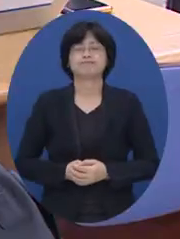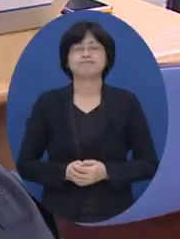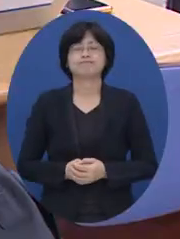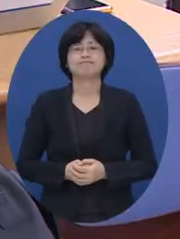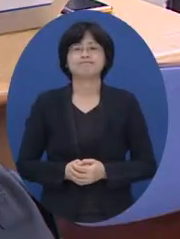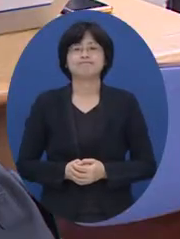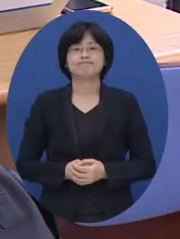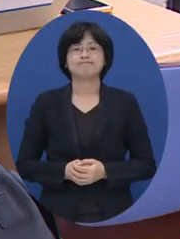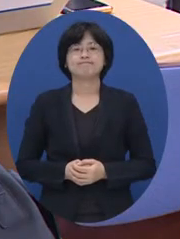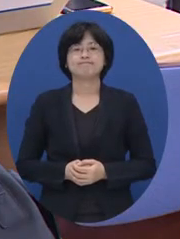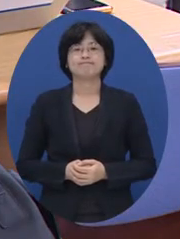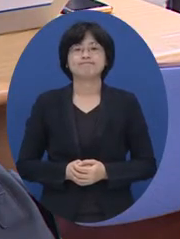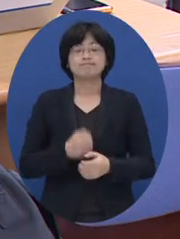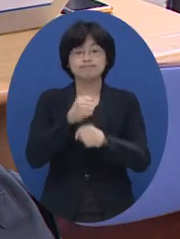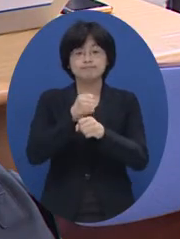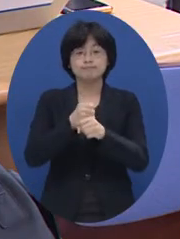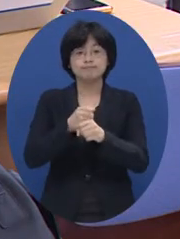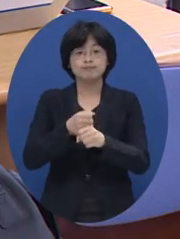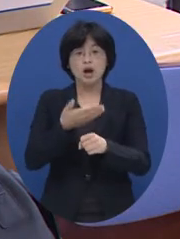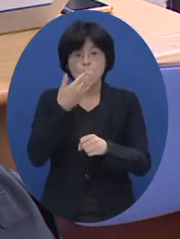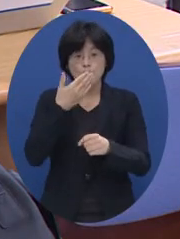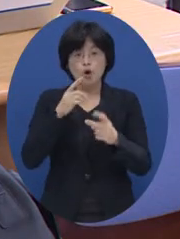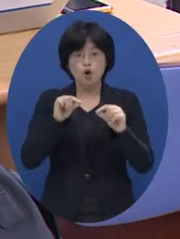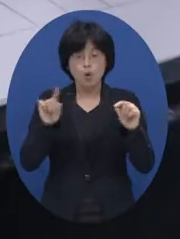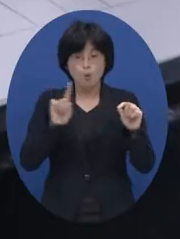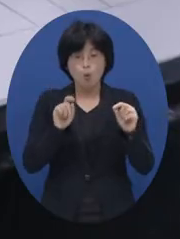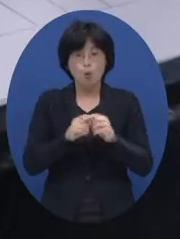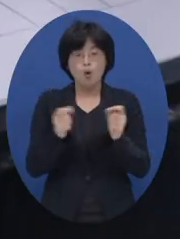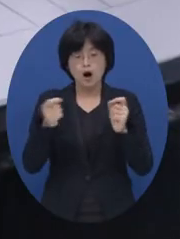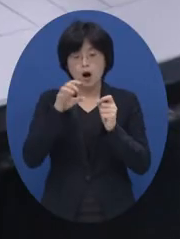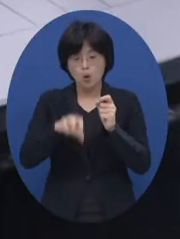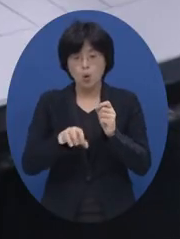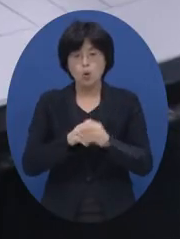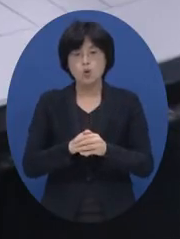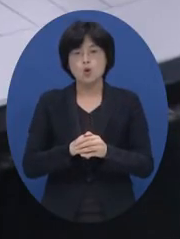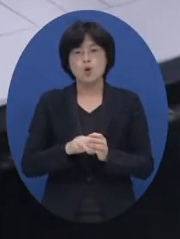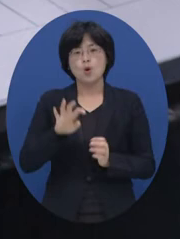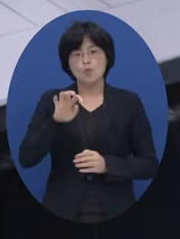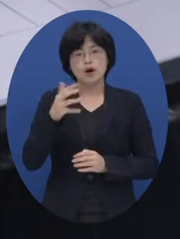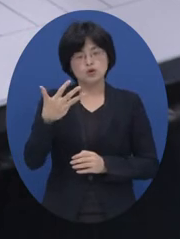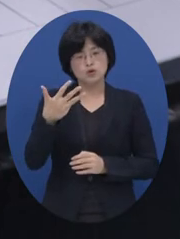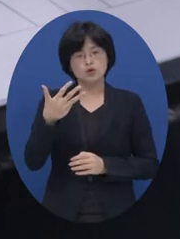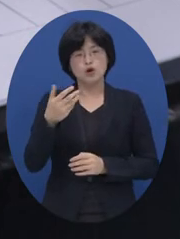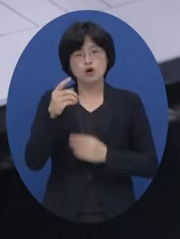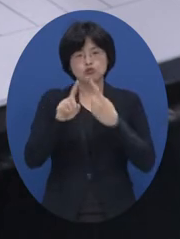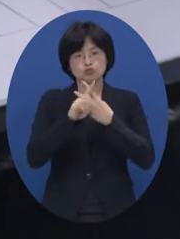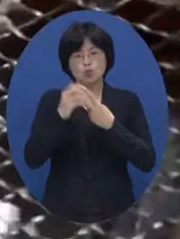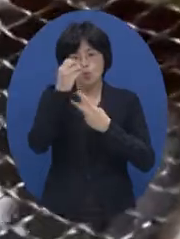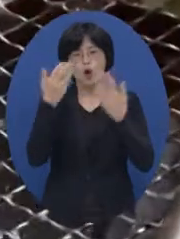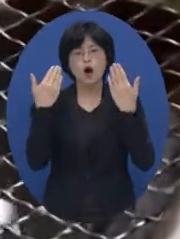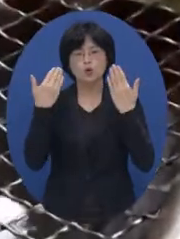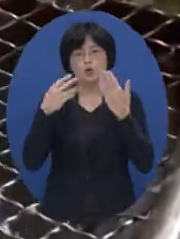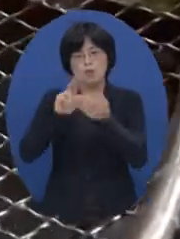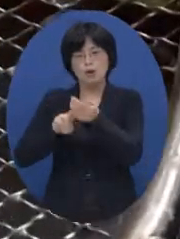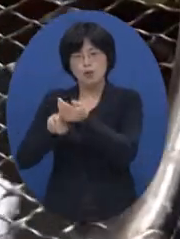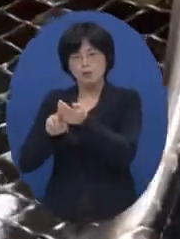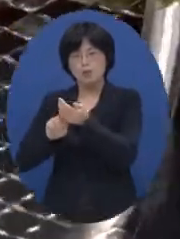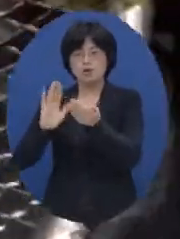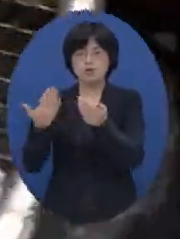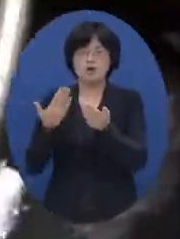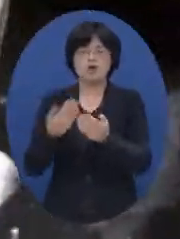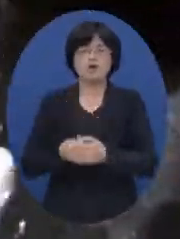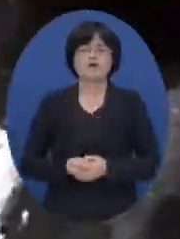이들 업체에서 생산된 식품은 가까운 10개 시군에 48개 중 고등학교로 팔려 나갔습니다 돈은